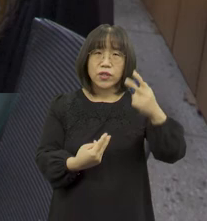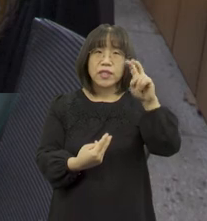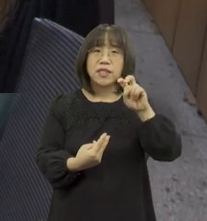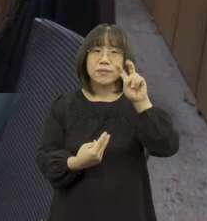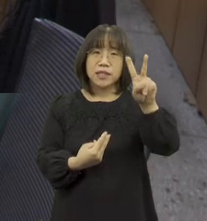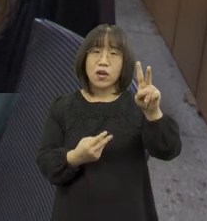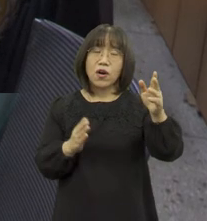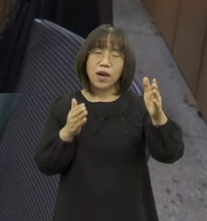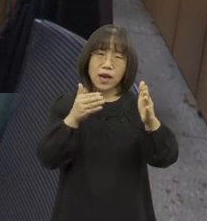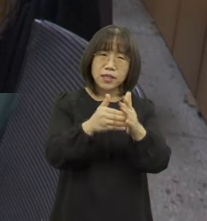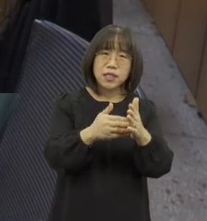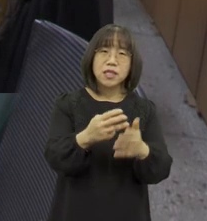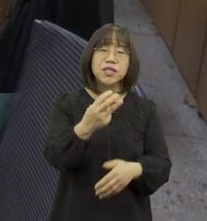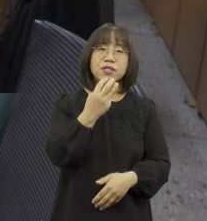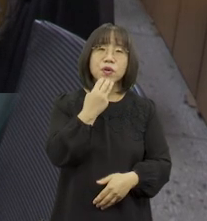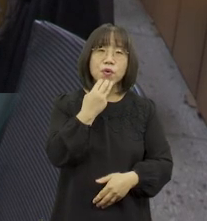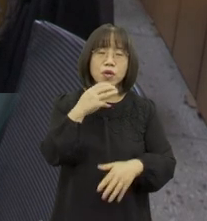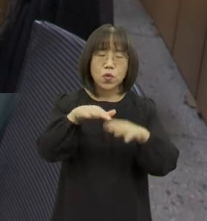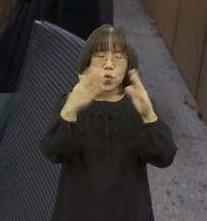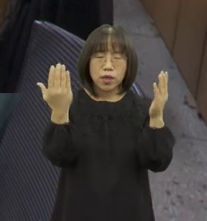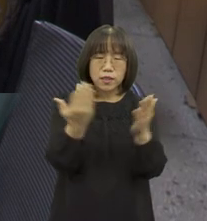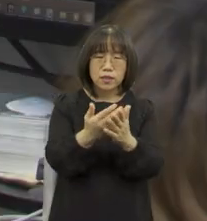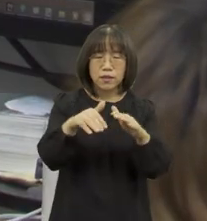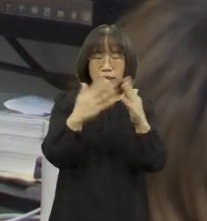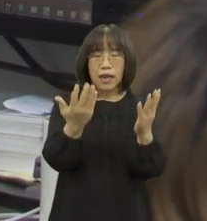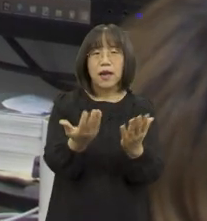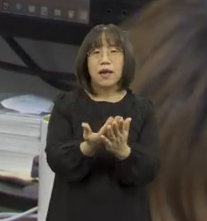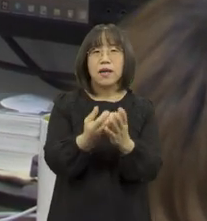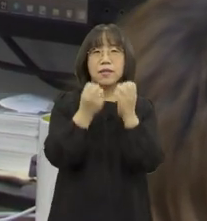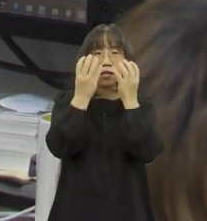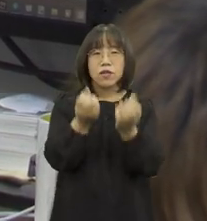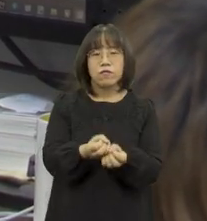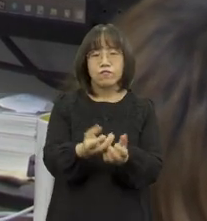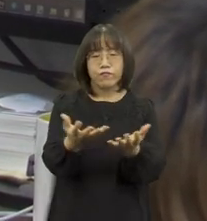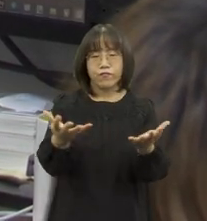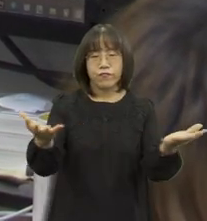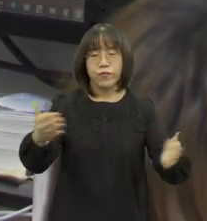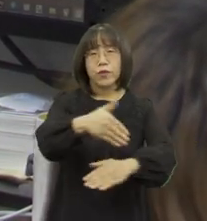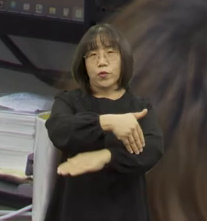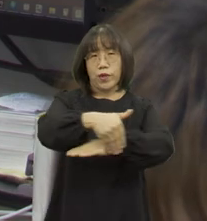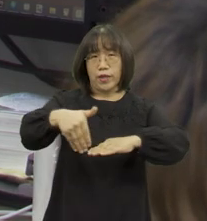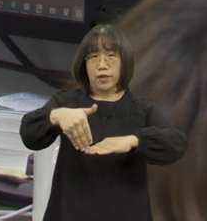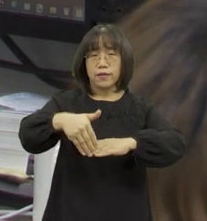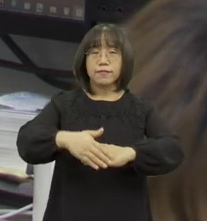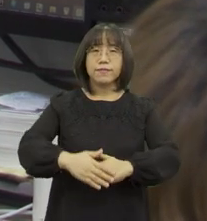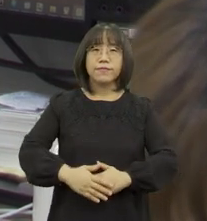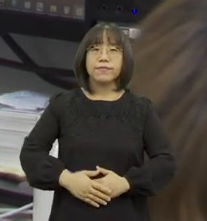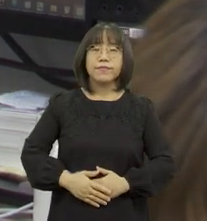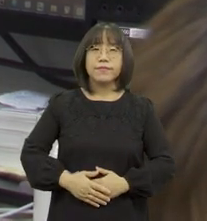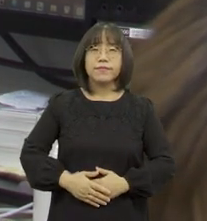2022년까지 심 인공 공생활 건 저녁에 확대 구축 * 예정입니다